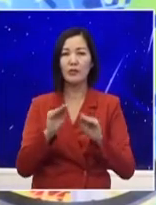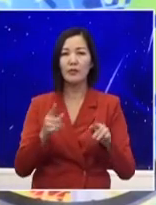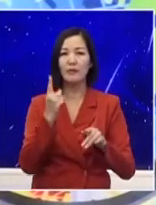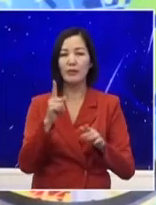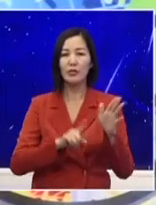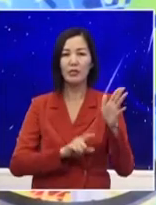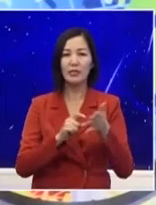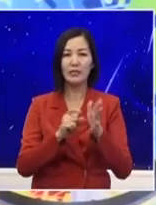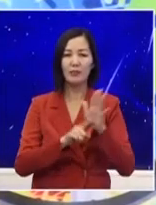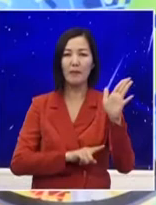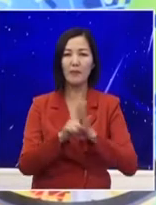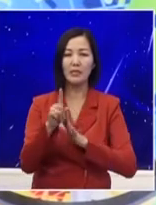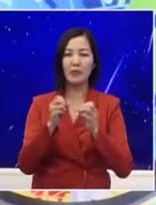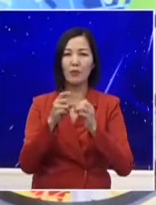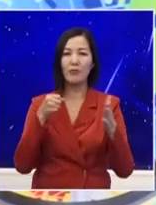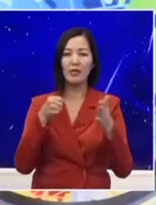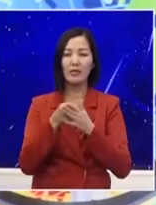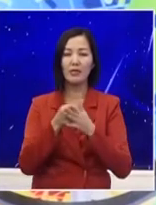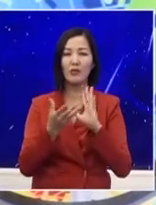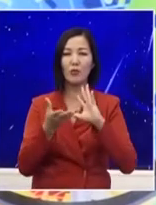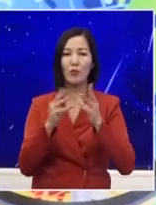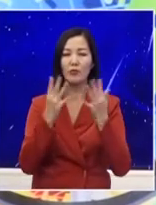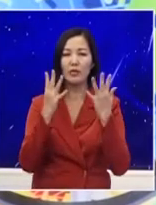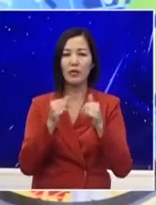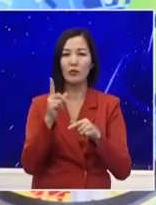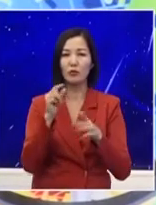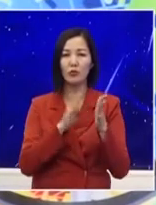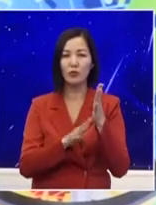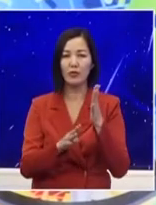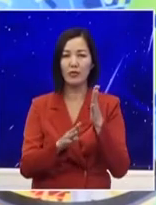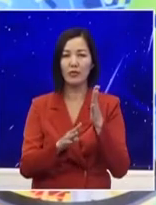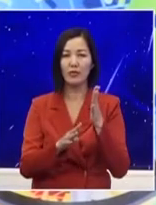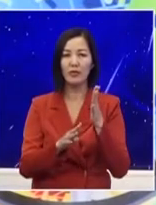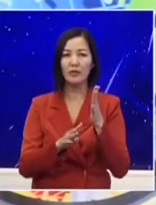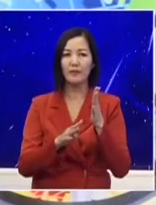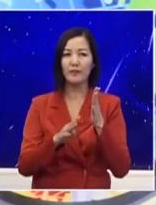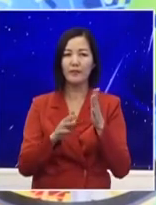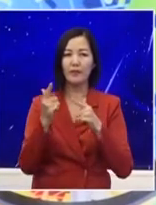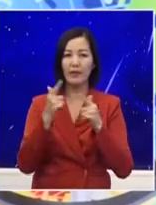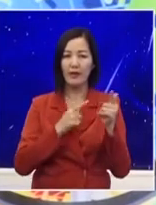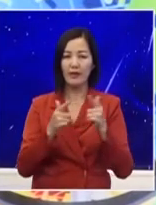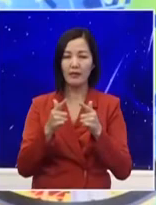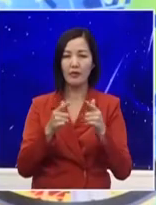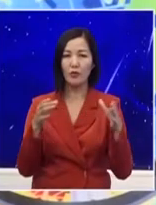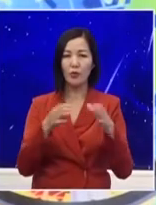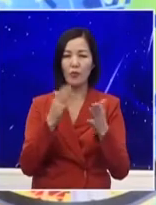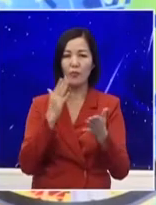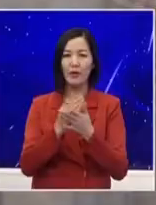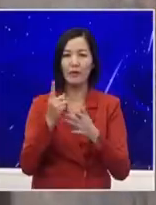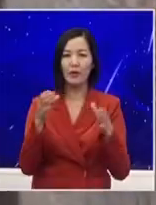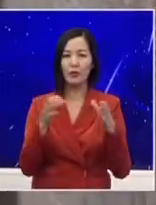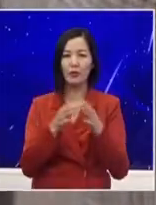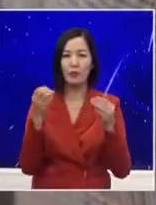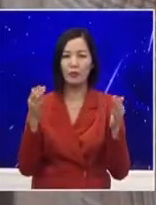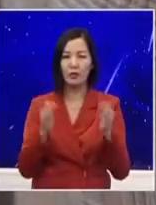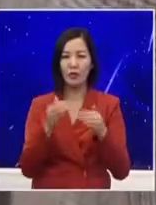сыныптар арасында контингент саны бізде бүгінгі күнге 190, мектеп алды даярлық тобы бар, бір топ жаңағы шағын